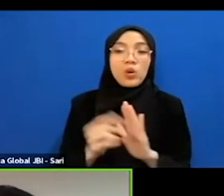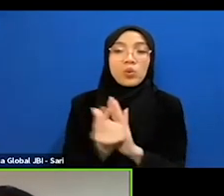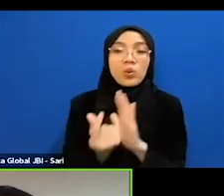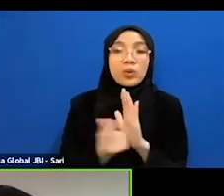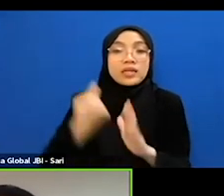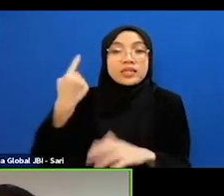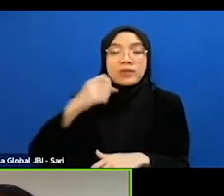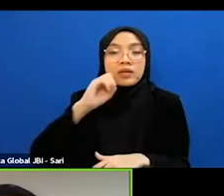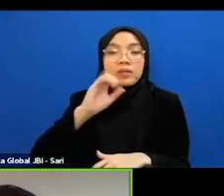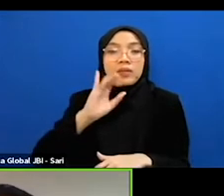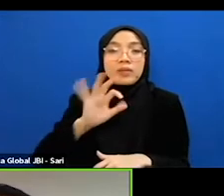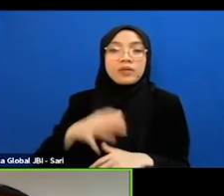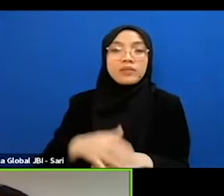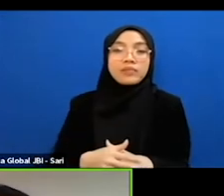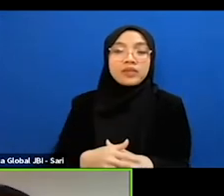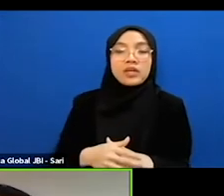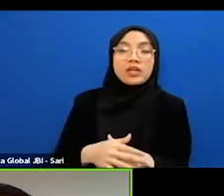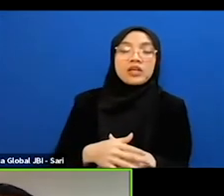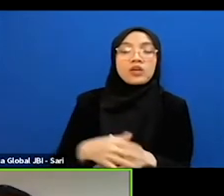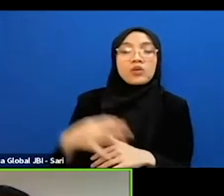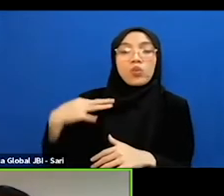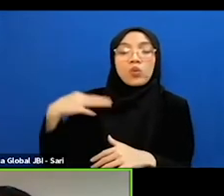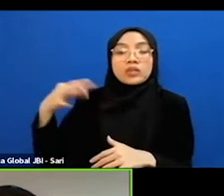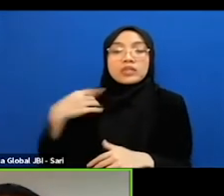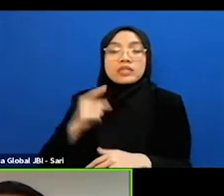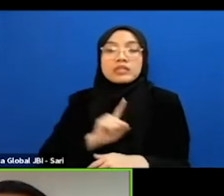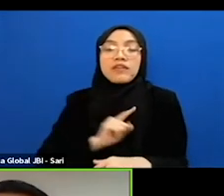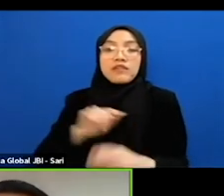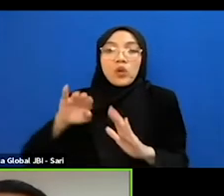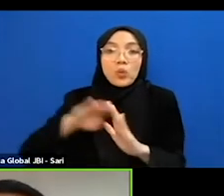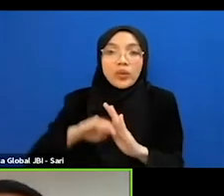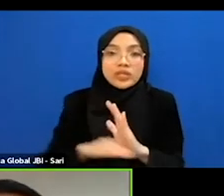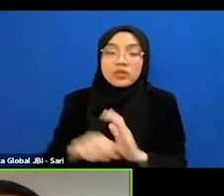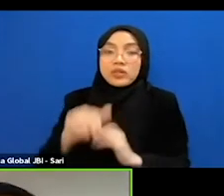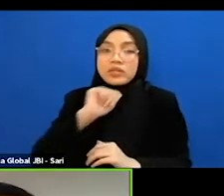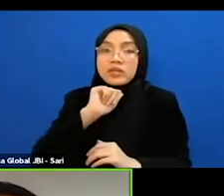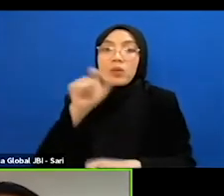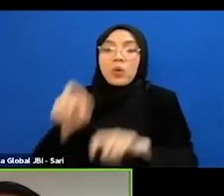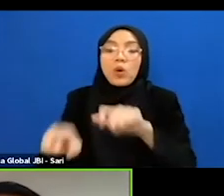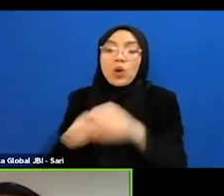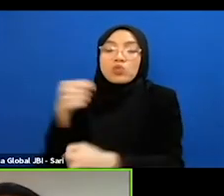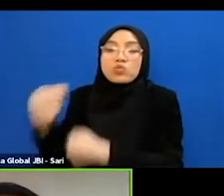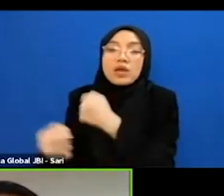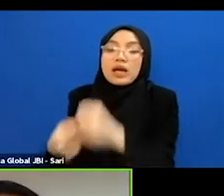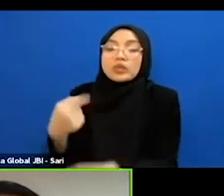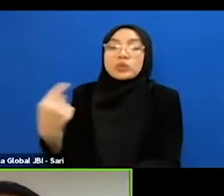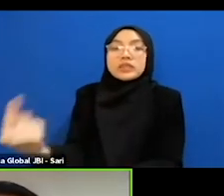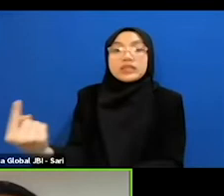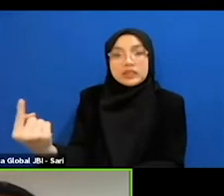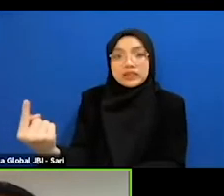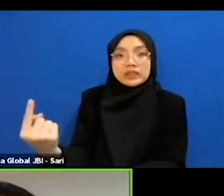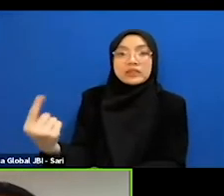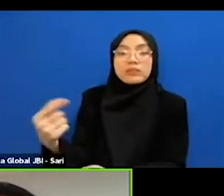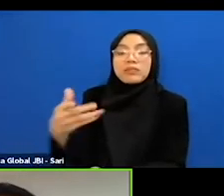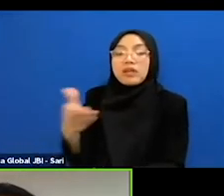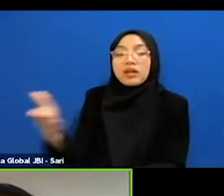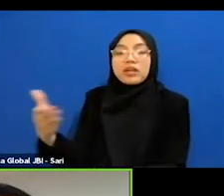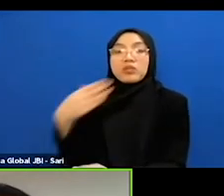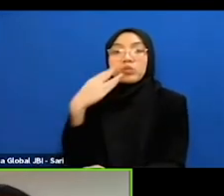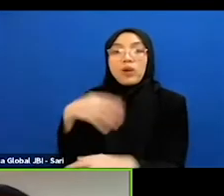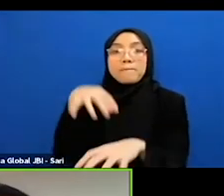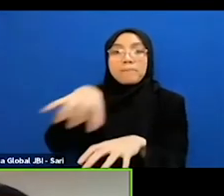sebagai volunteer ristoys regulation oleh siapa oleh pelaku usaha sendiri baik barang maupun jasa